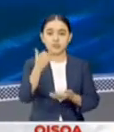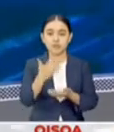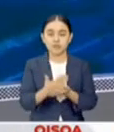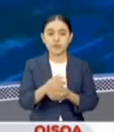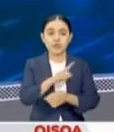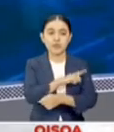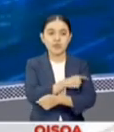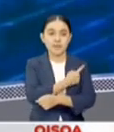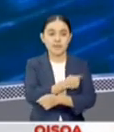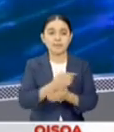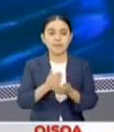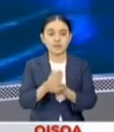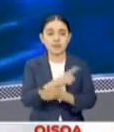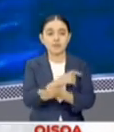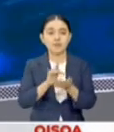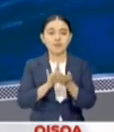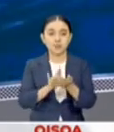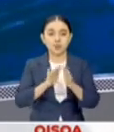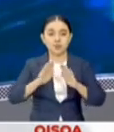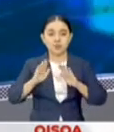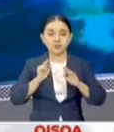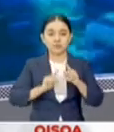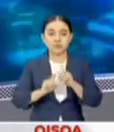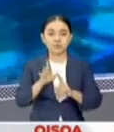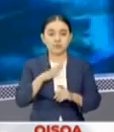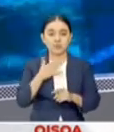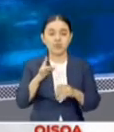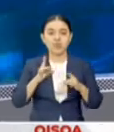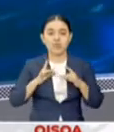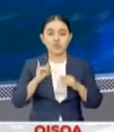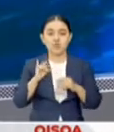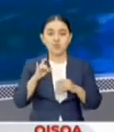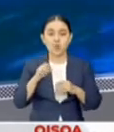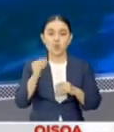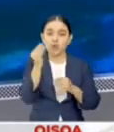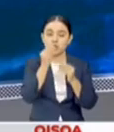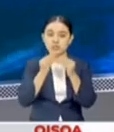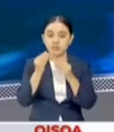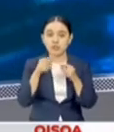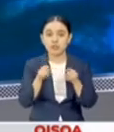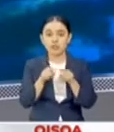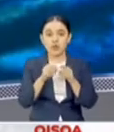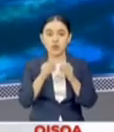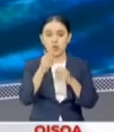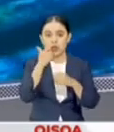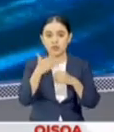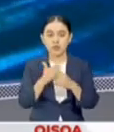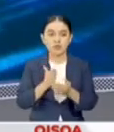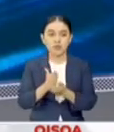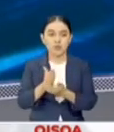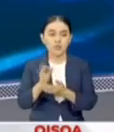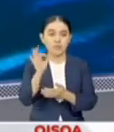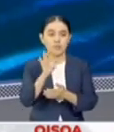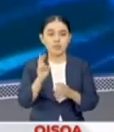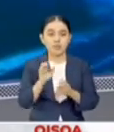Poytaxtimizda tibbiy xizmatlar va tibbiy turizm ko'rgazmasi ish boshladi. Unda nevrologiya, urologiya, kosmetologiya singari 10 ga yaqin yo'nalishlar